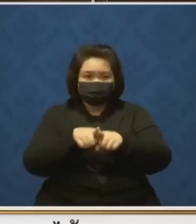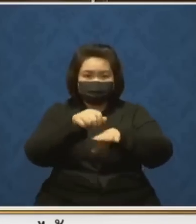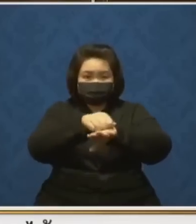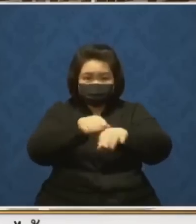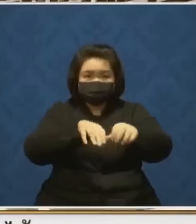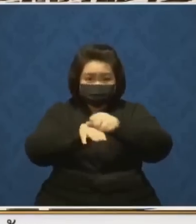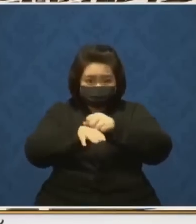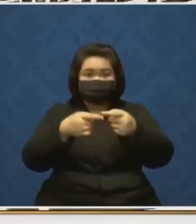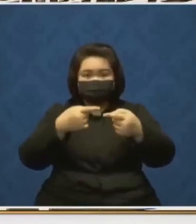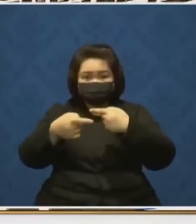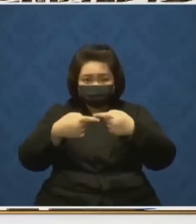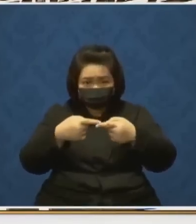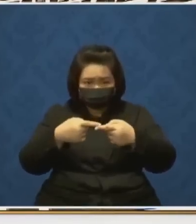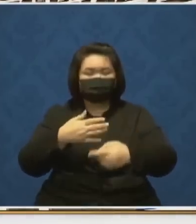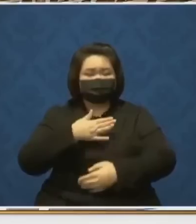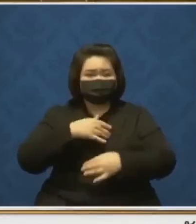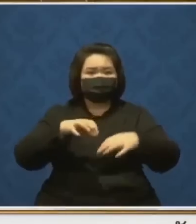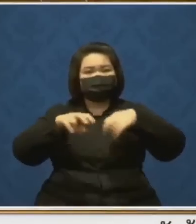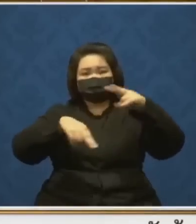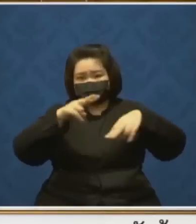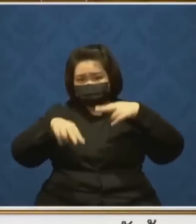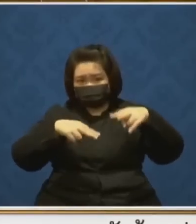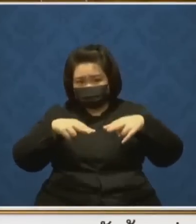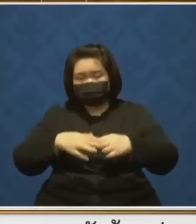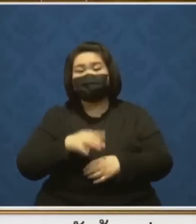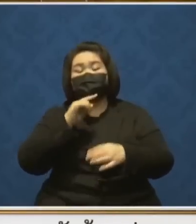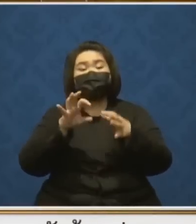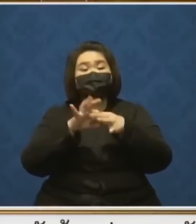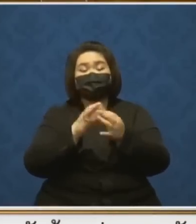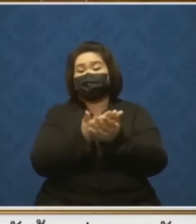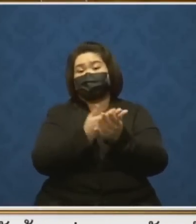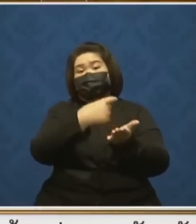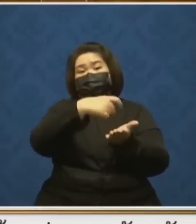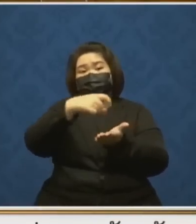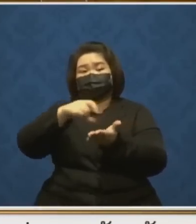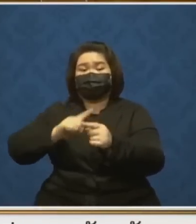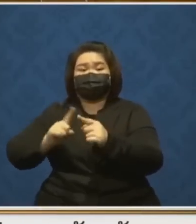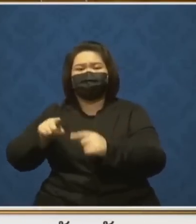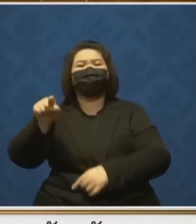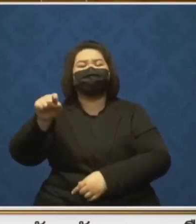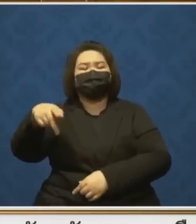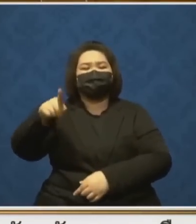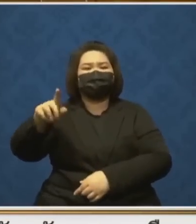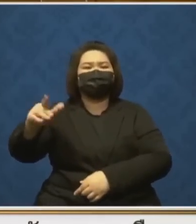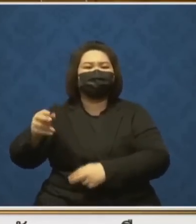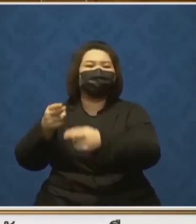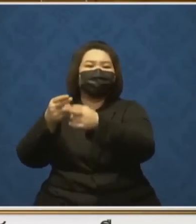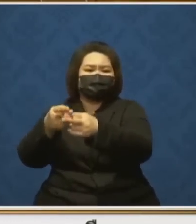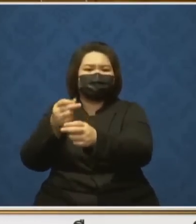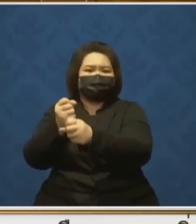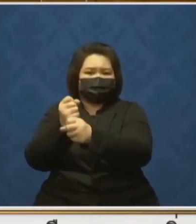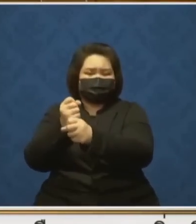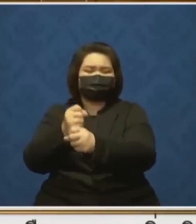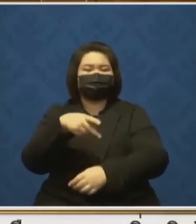ริตจริ Gothic แ็ต้องบ่หารจัดการและเส้นทางการเงมนที่ท่พูดนั้นเป็ร เป้ชอเข้าดำเนนการ VAN